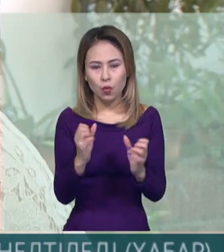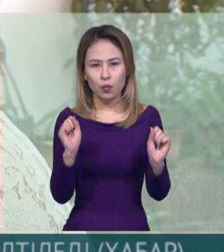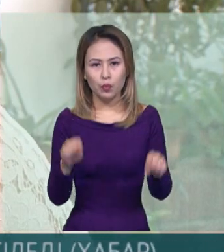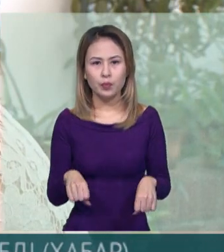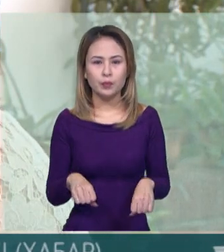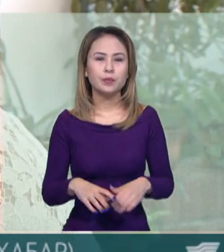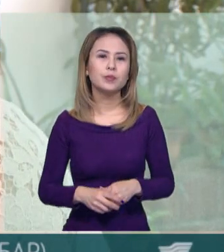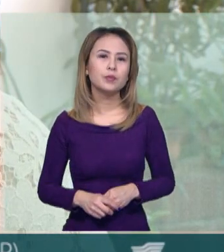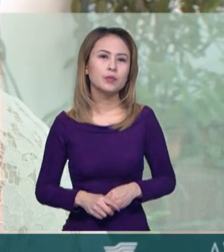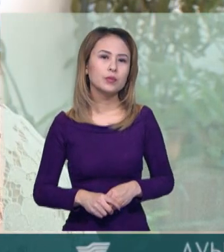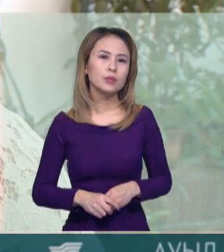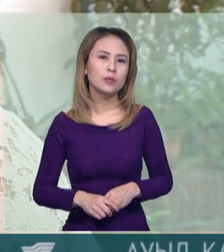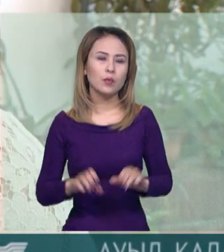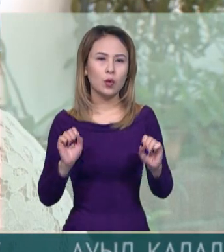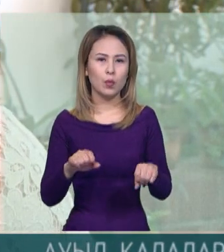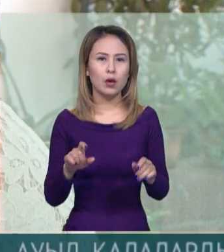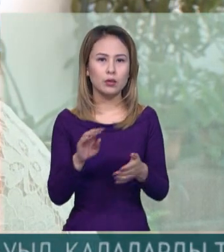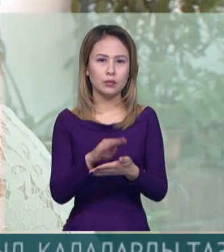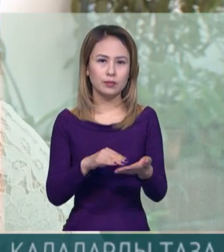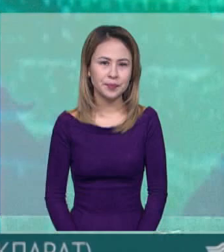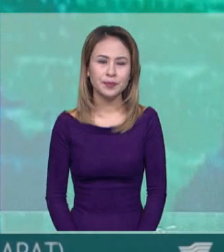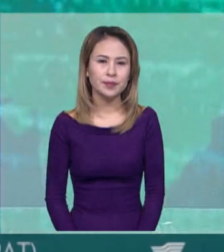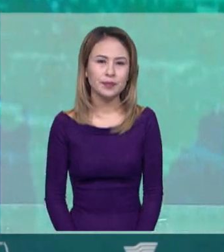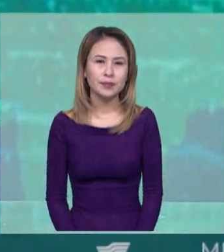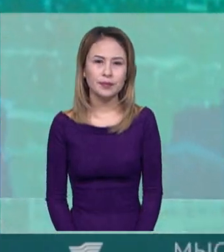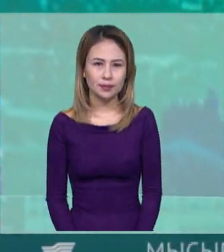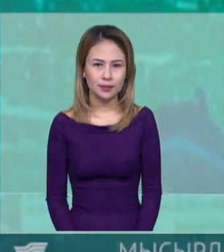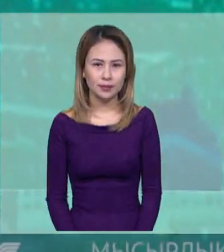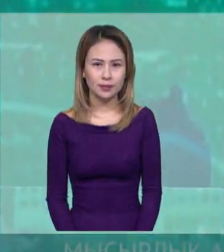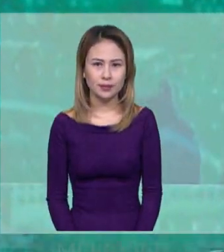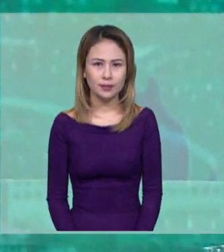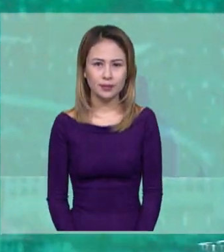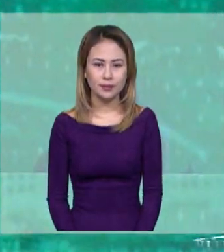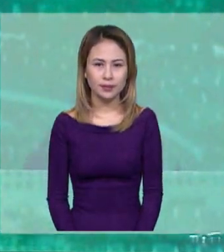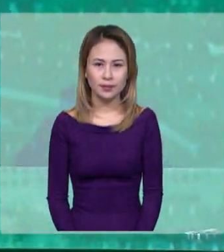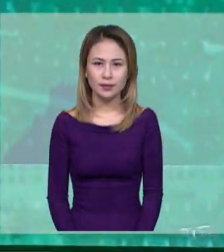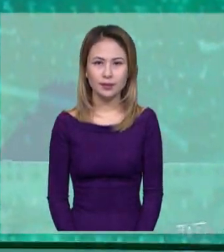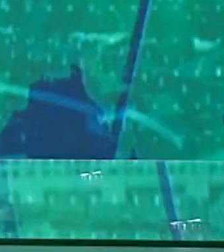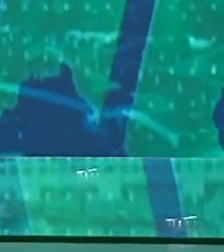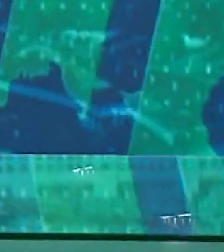сүйіспеншілігін өлең арқылы жеткізеді. Арнамыздан алыстамаңыздар.